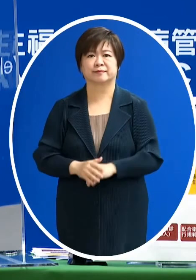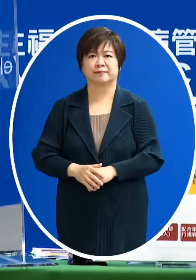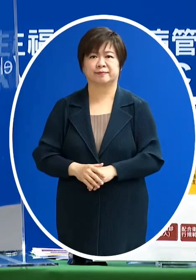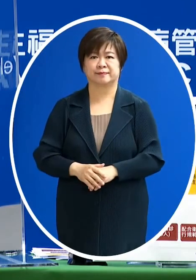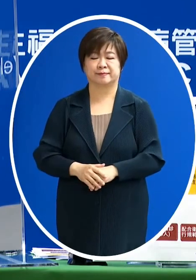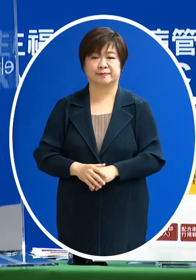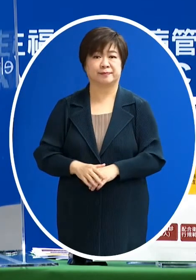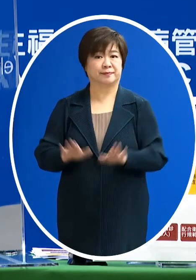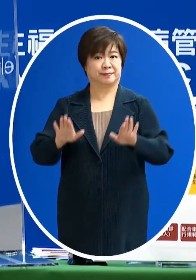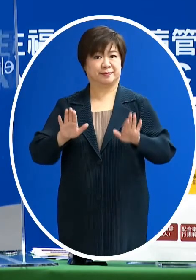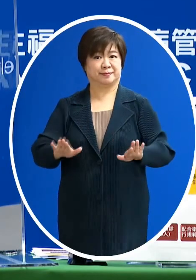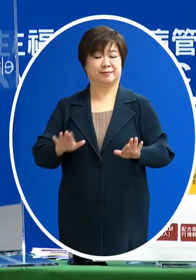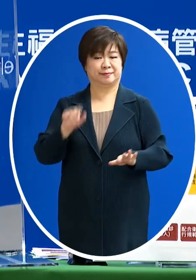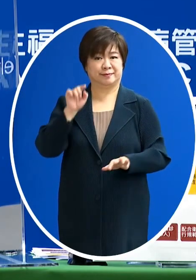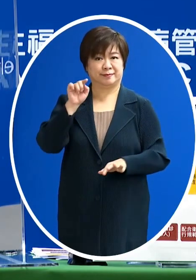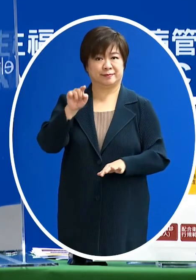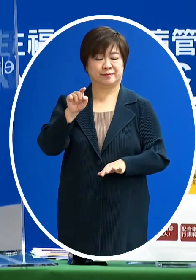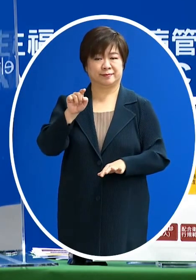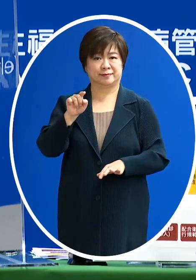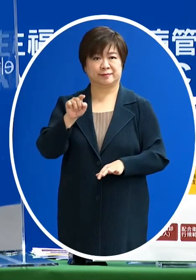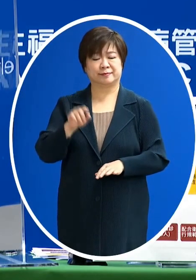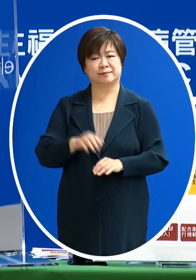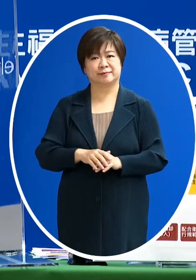是目前它的一个